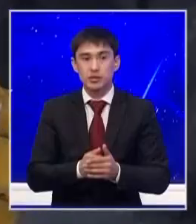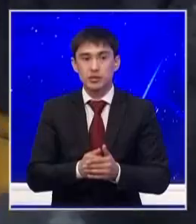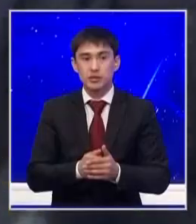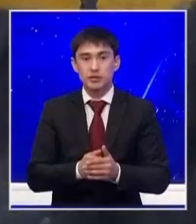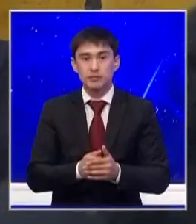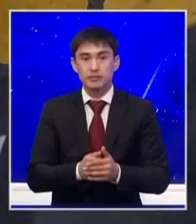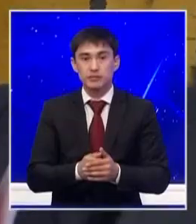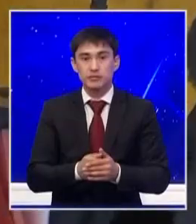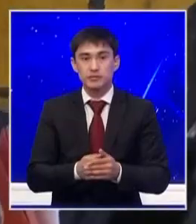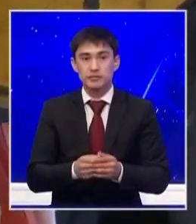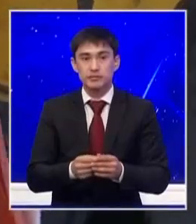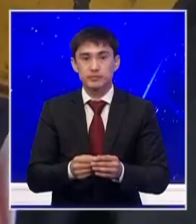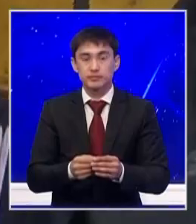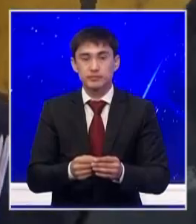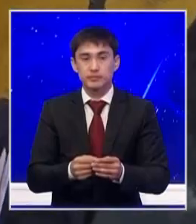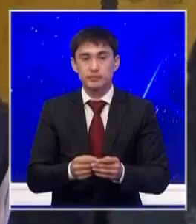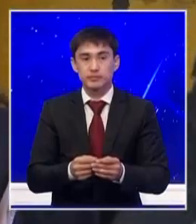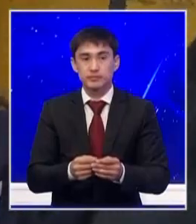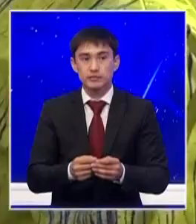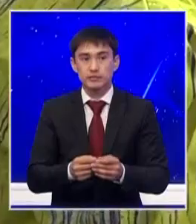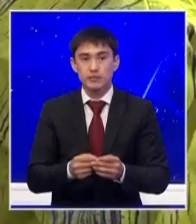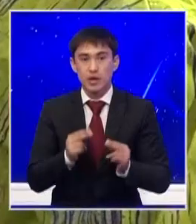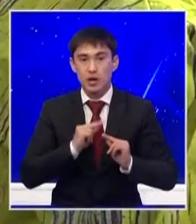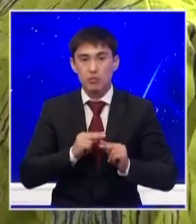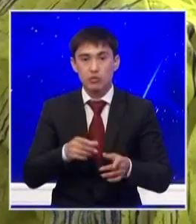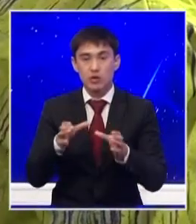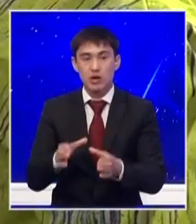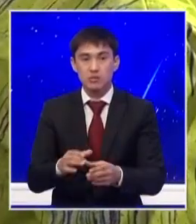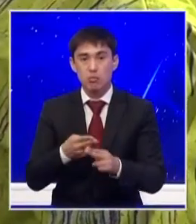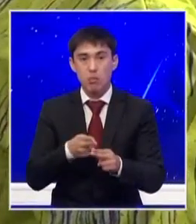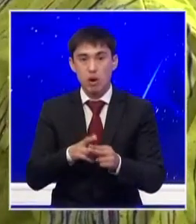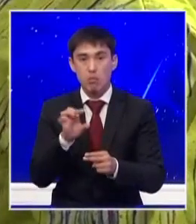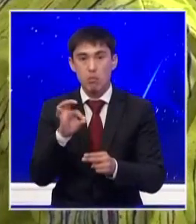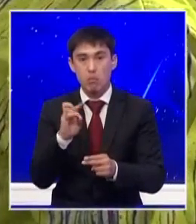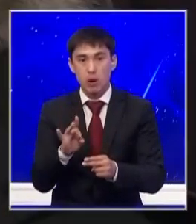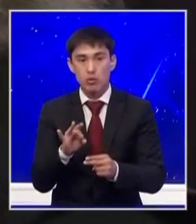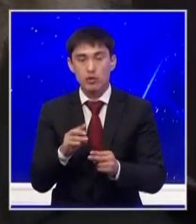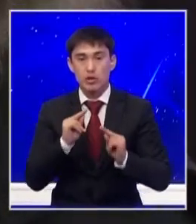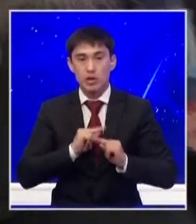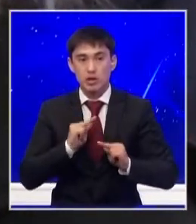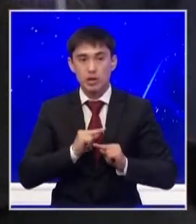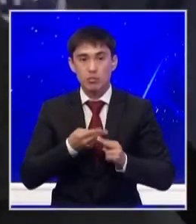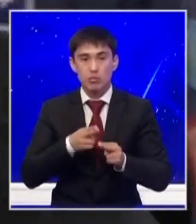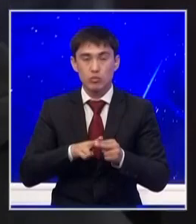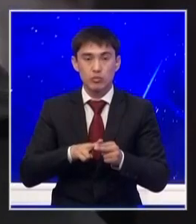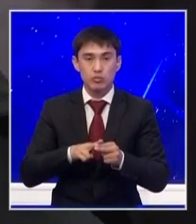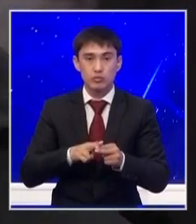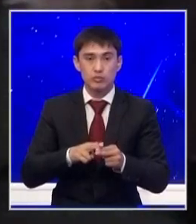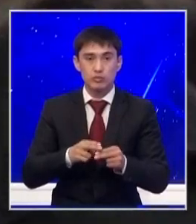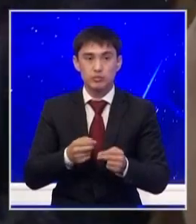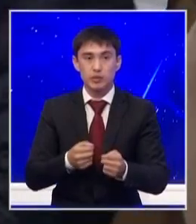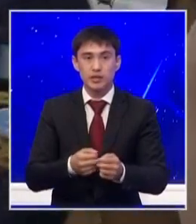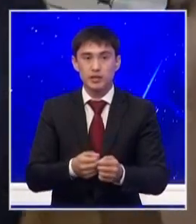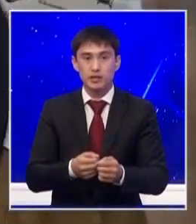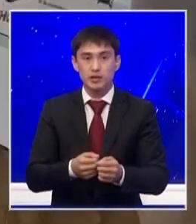правил хранения газа ведется профилактическая работа и в местах массового пребывания граждан где работают мобильные группы органов